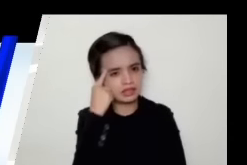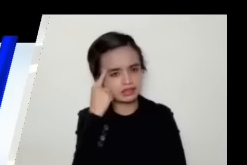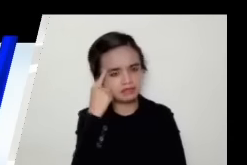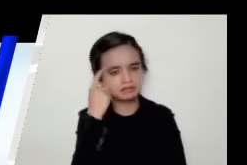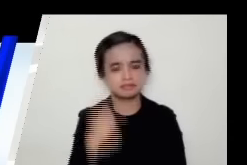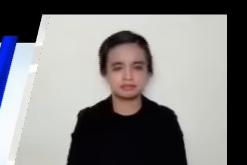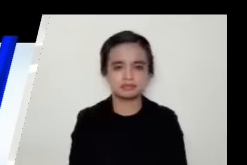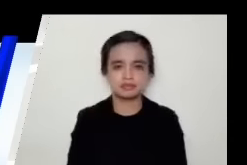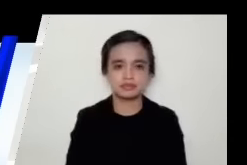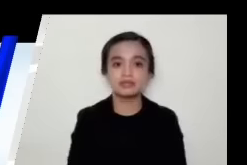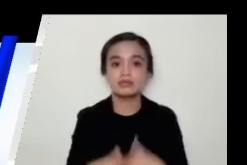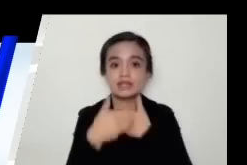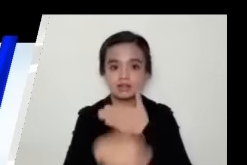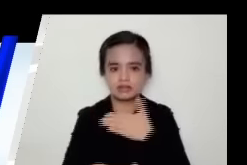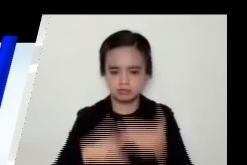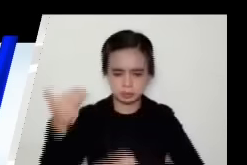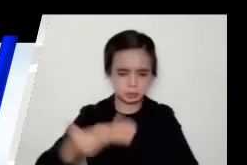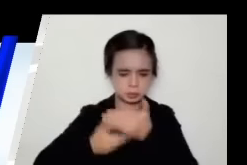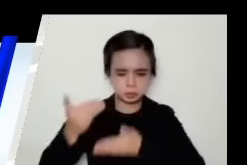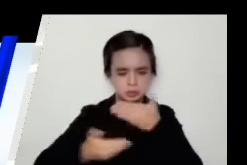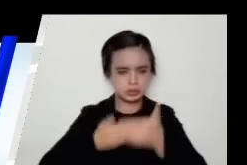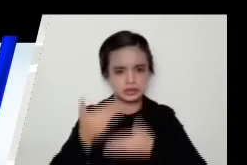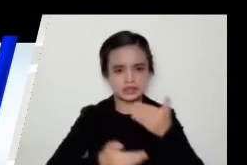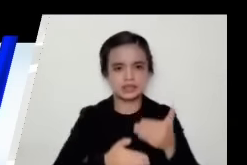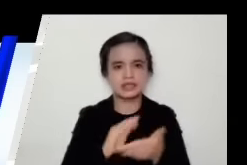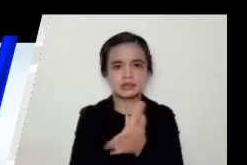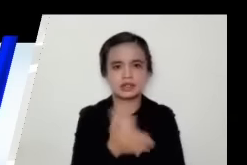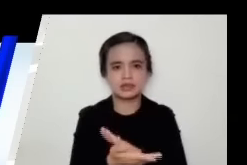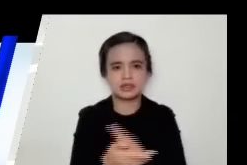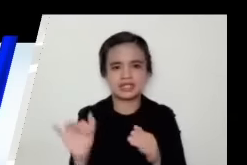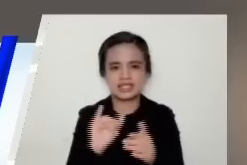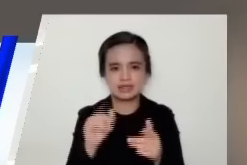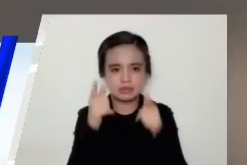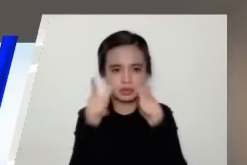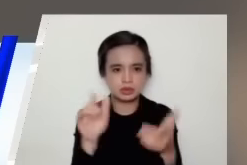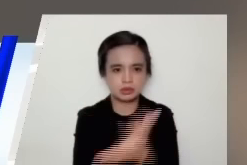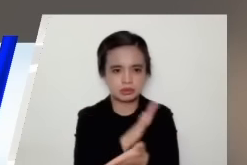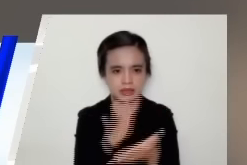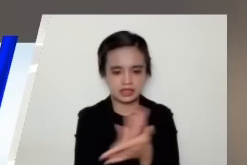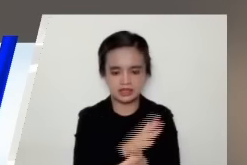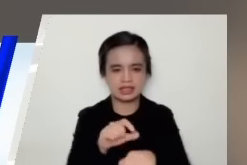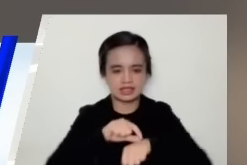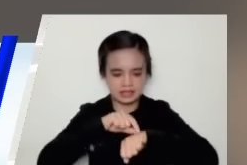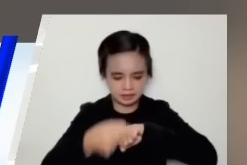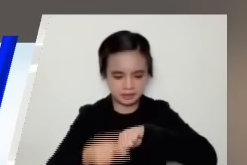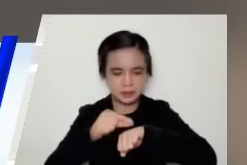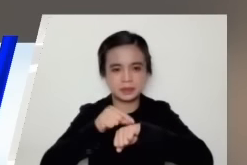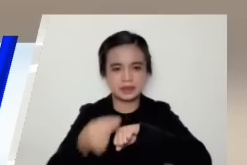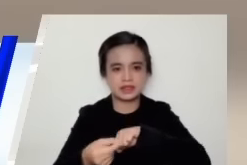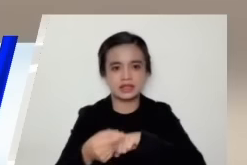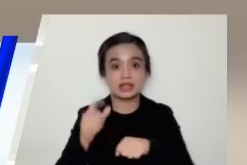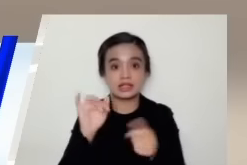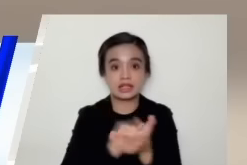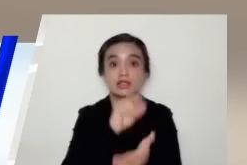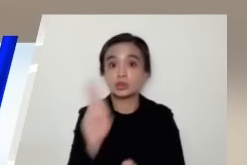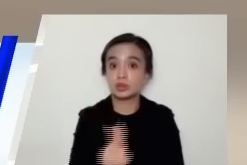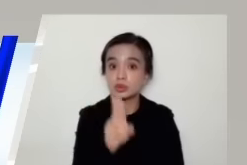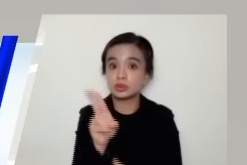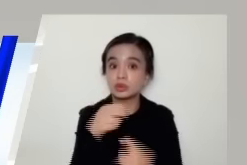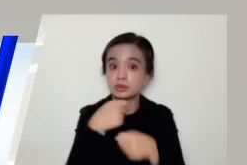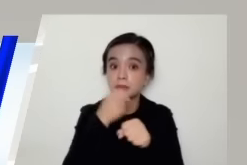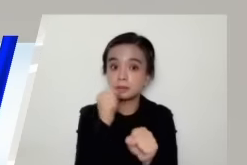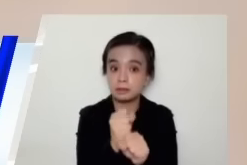ang mahabang proseso, naging tila maninipis na papel ang mga balat ng bawang. Nakalaunay, ginamit niya para gumawa ng table